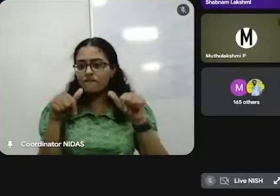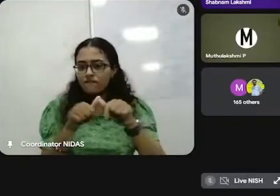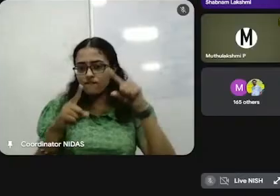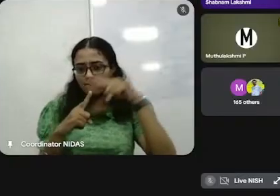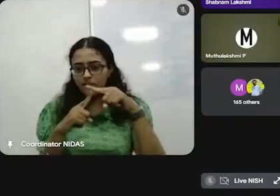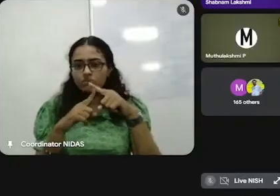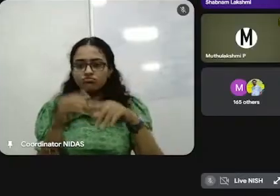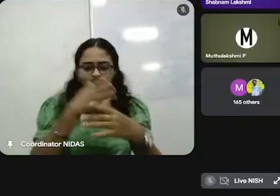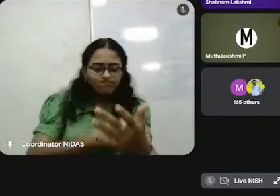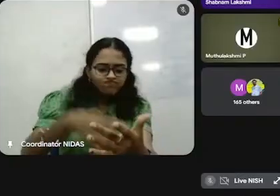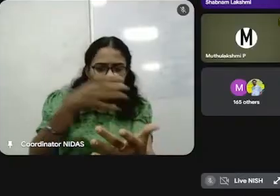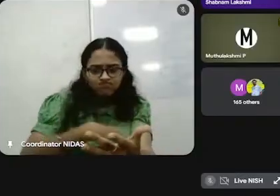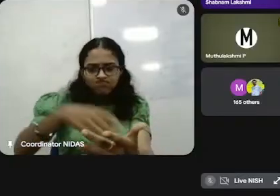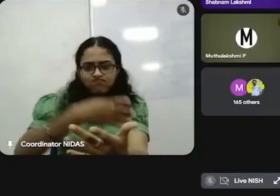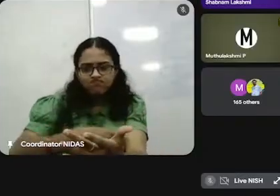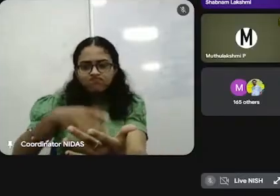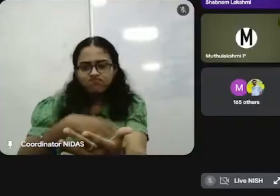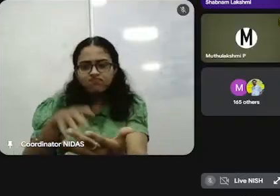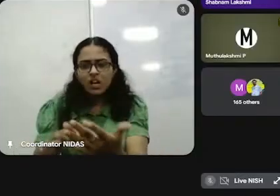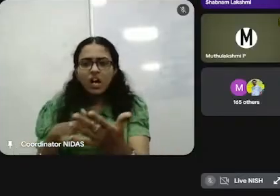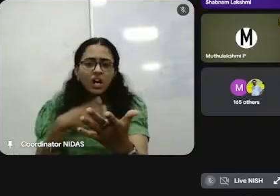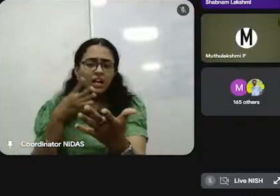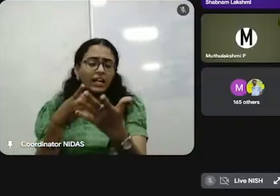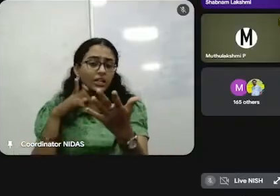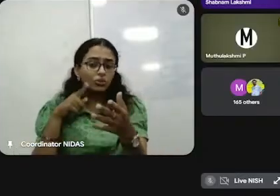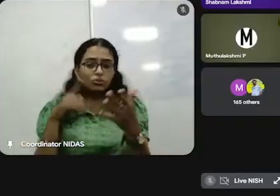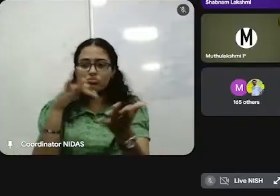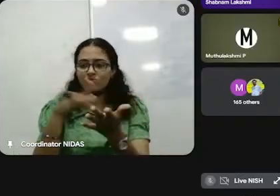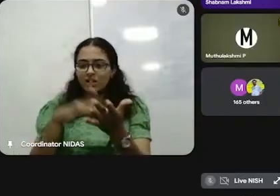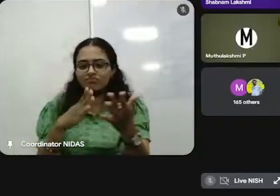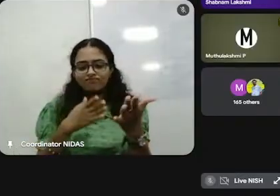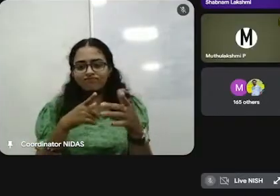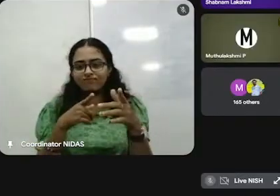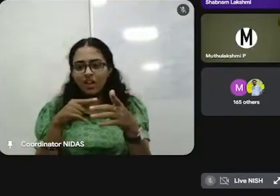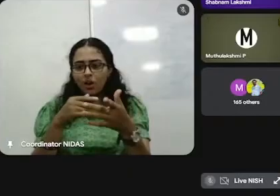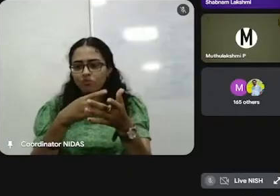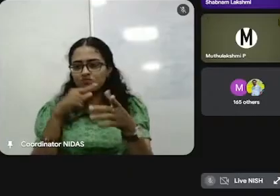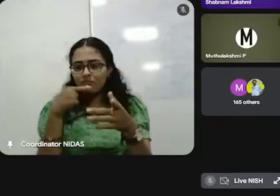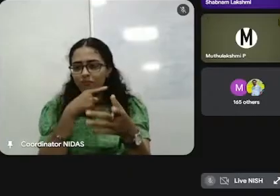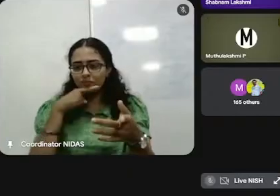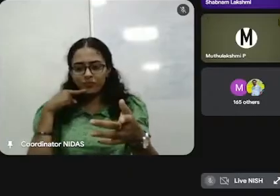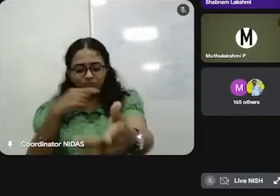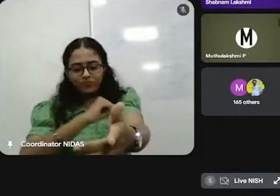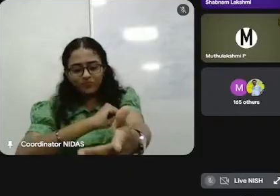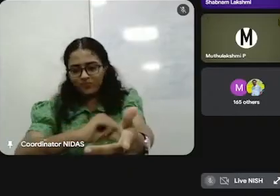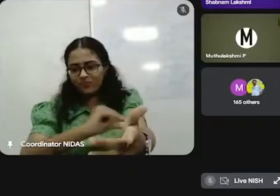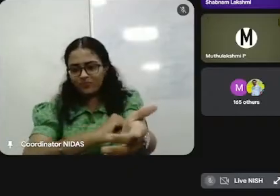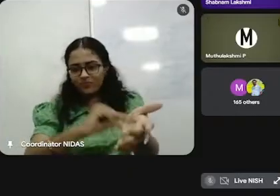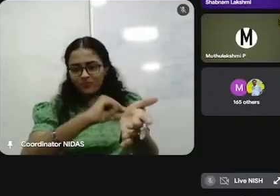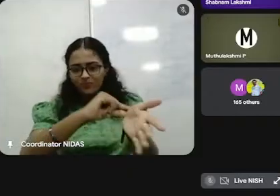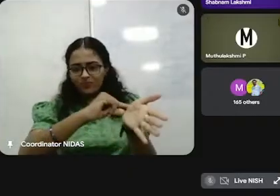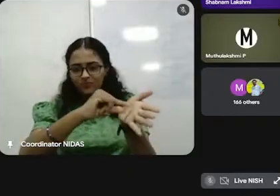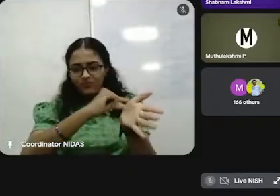ഇങ്ങനെ ഒഴുകി നടക്കുമ്പം അത് പോയി എവിടെയെങ്കിലും സ്റ്റക്കായിരിക്കുമ്പോൾ, ഏതെങ്കിലും ബ്ലഡ് വെസലില് സ്റ്റക്കായിരിക്കുമ്പം സ്ട്രോക്ക് വരാം.